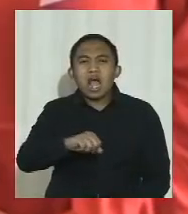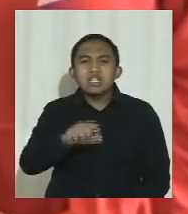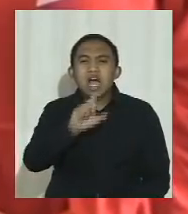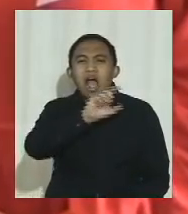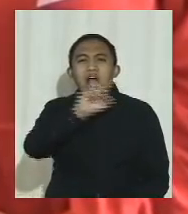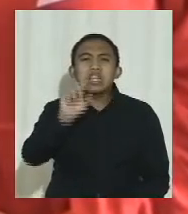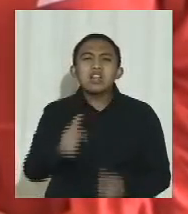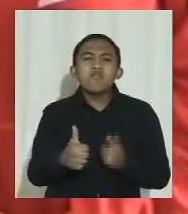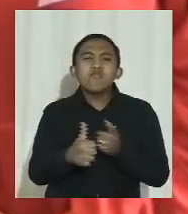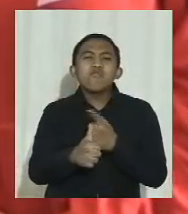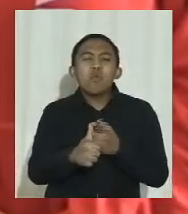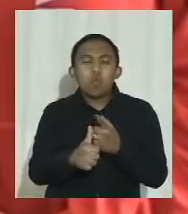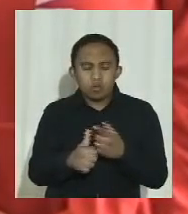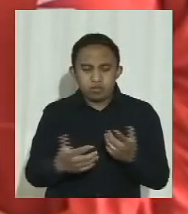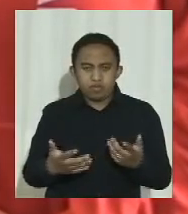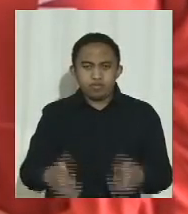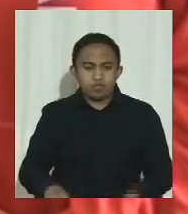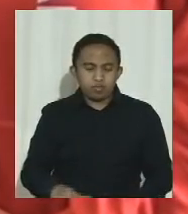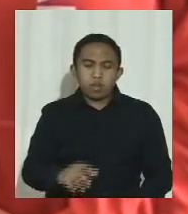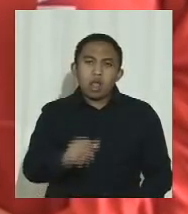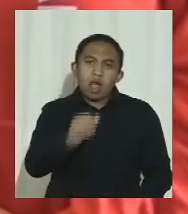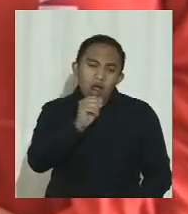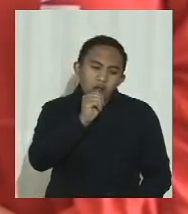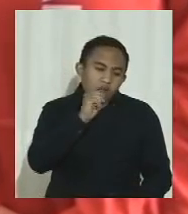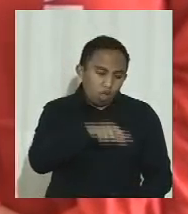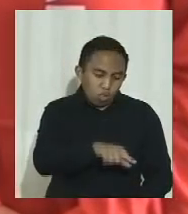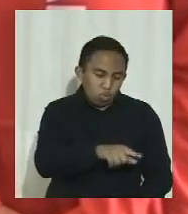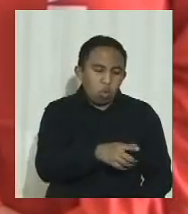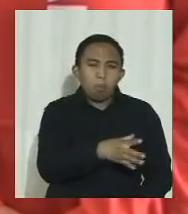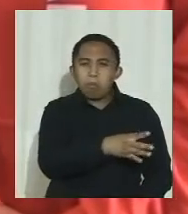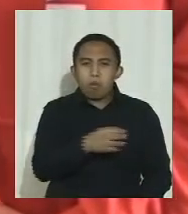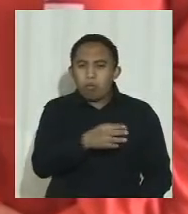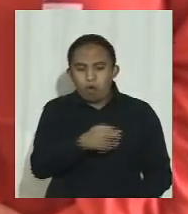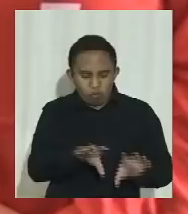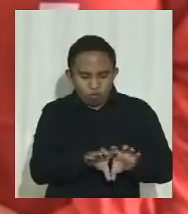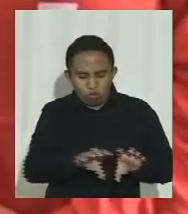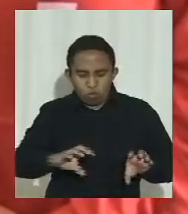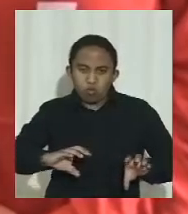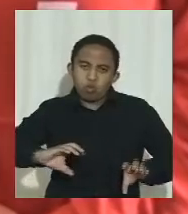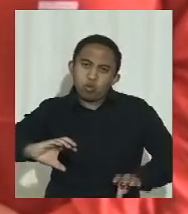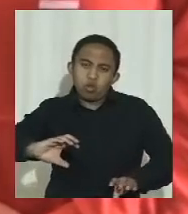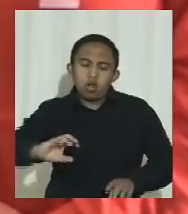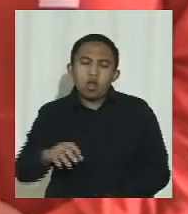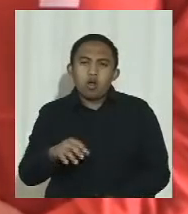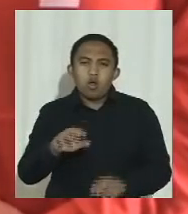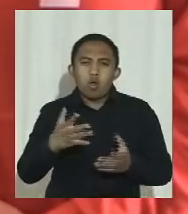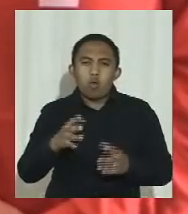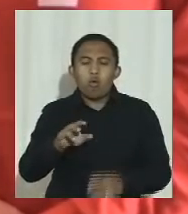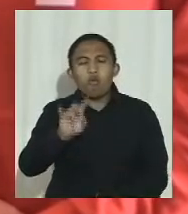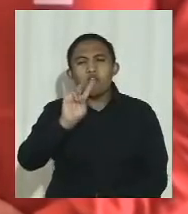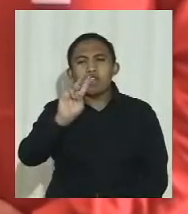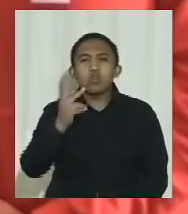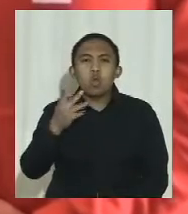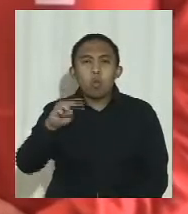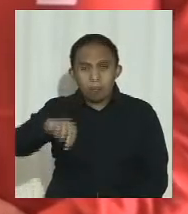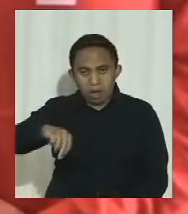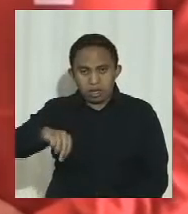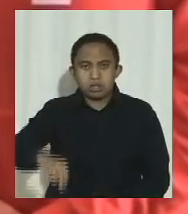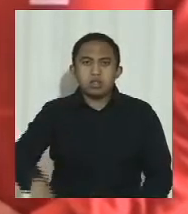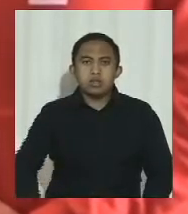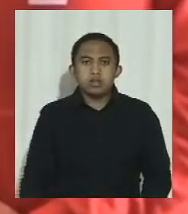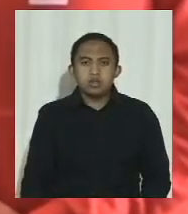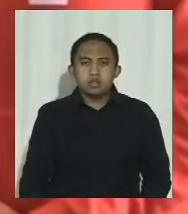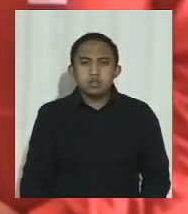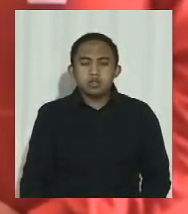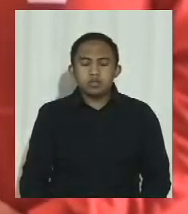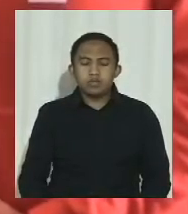an'ilay rano amina 7 kilometra. Raha mety misy ny amin'ny voalohany a tanàna anakisivy no